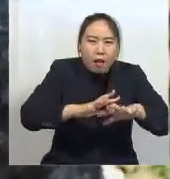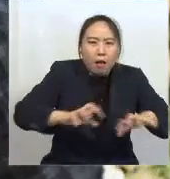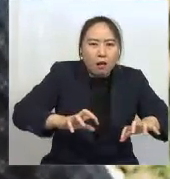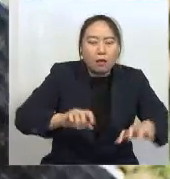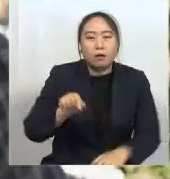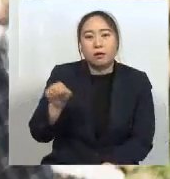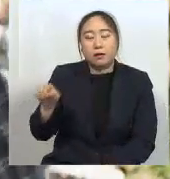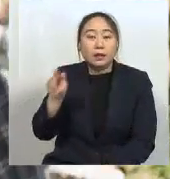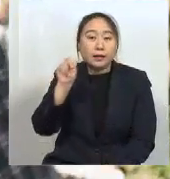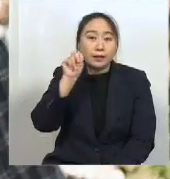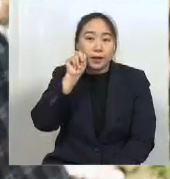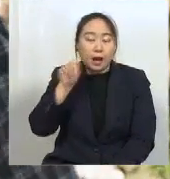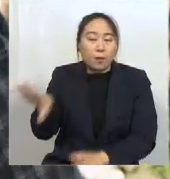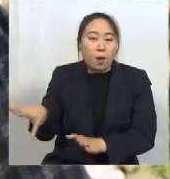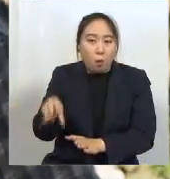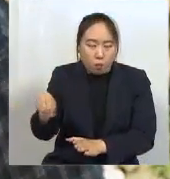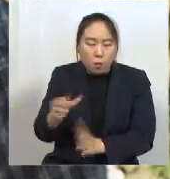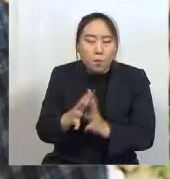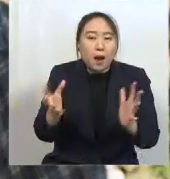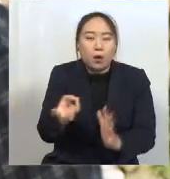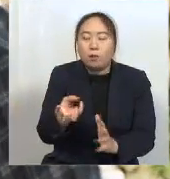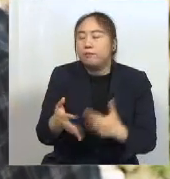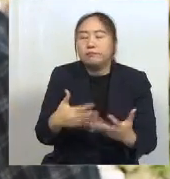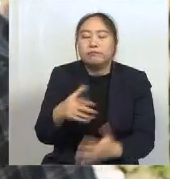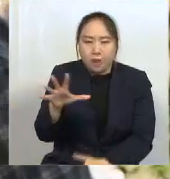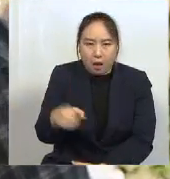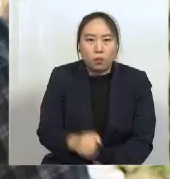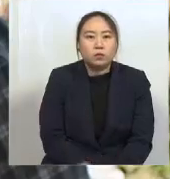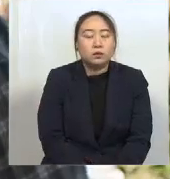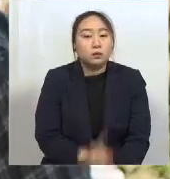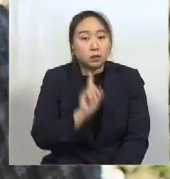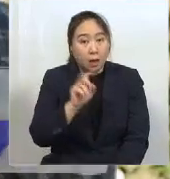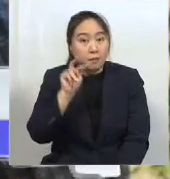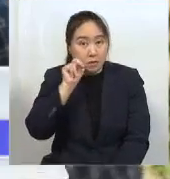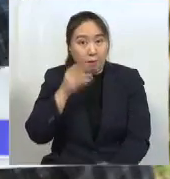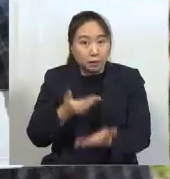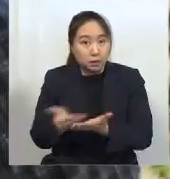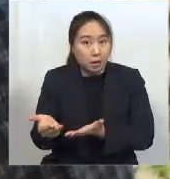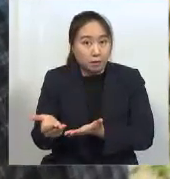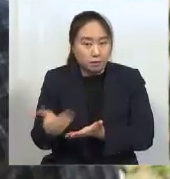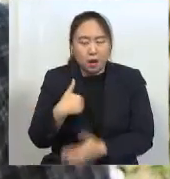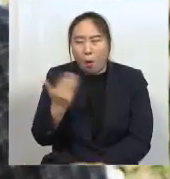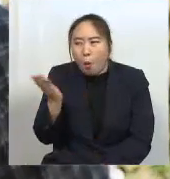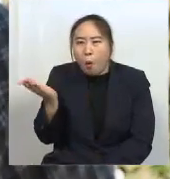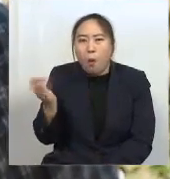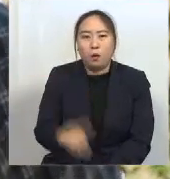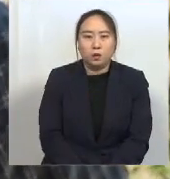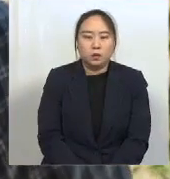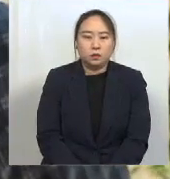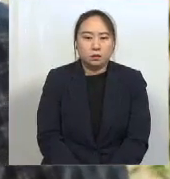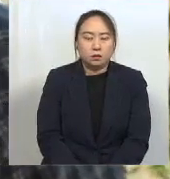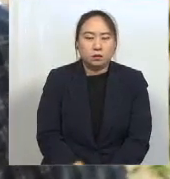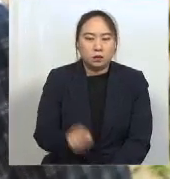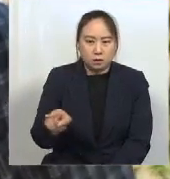ไปมันได้เท่าไหร่ก็ต้องเอา ครับแล้วน้ำอันนี้เราได้ซื้อมั้ยครับไม่ได้ซื้อใช่มั้ย มาขอเค้าครับบ